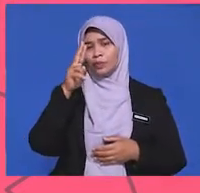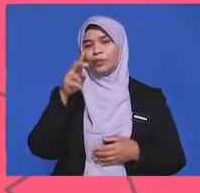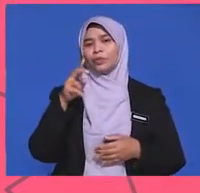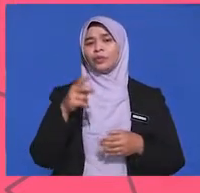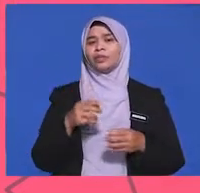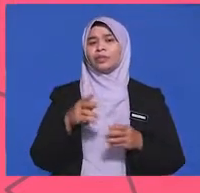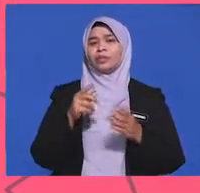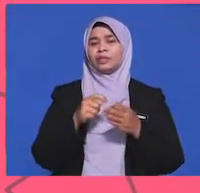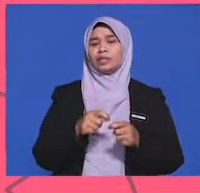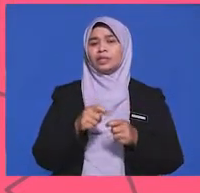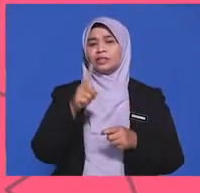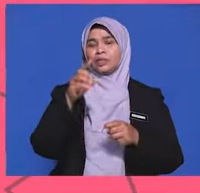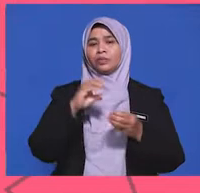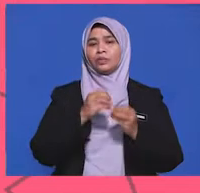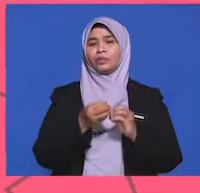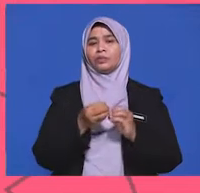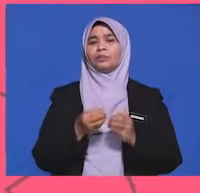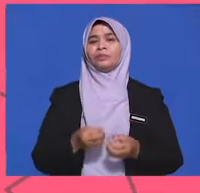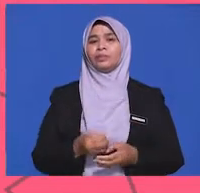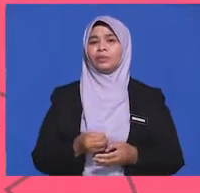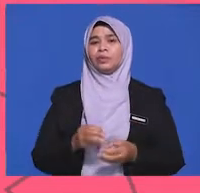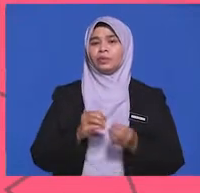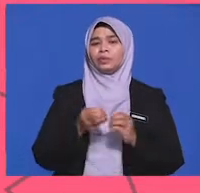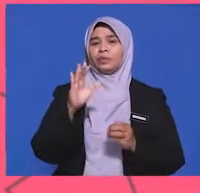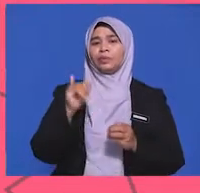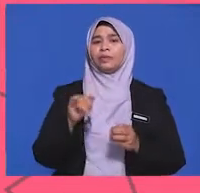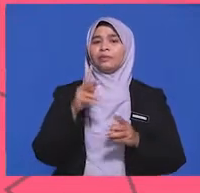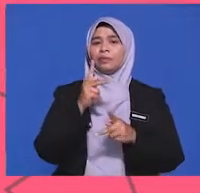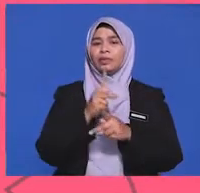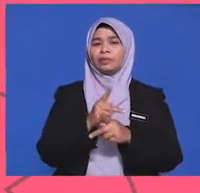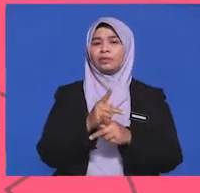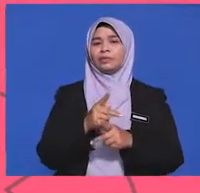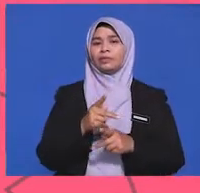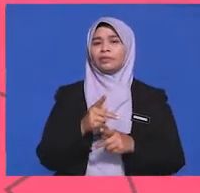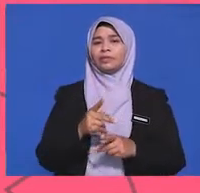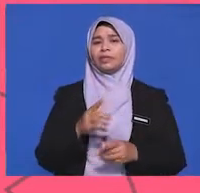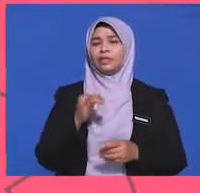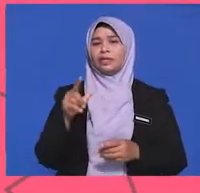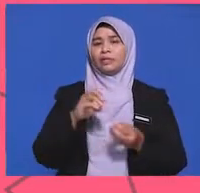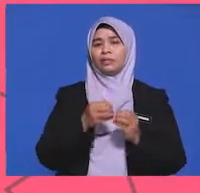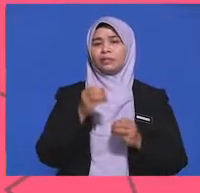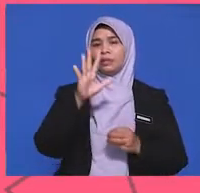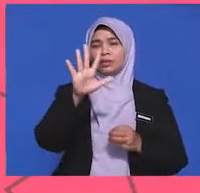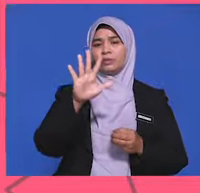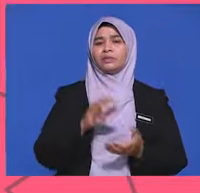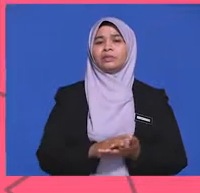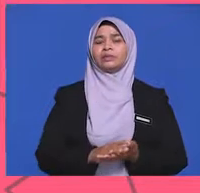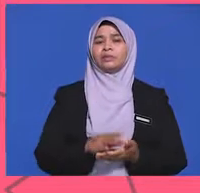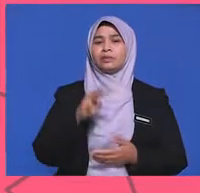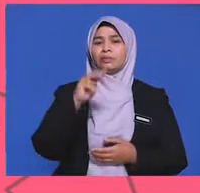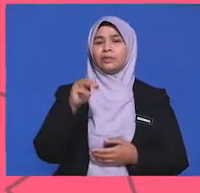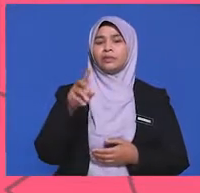nombor. Nombor betul yang perlu diteka ialah nombor 5. Murid perlu